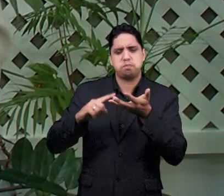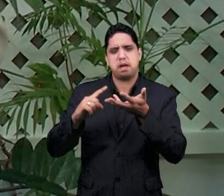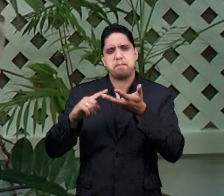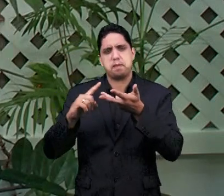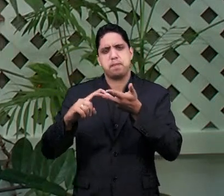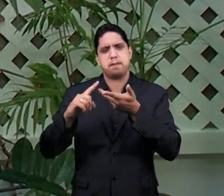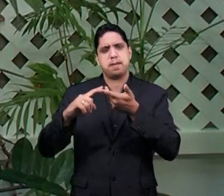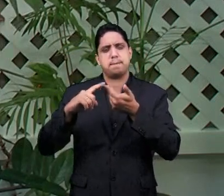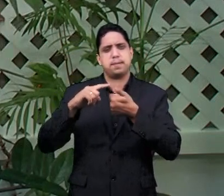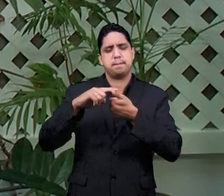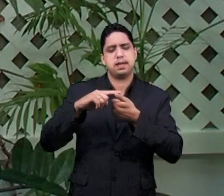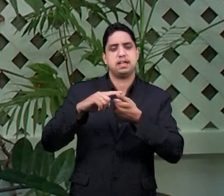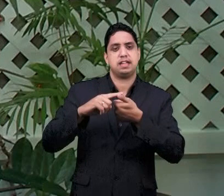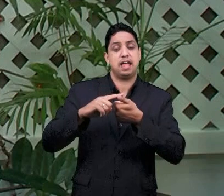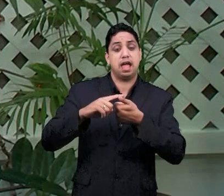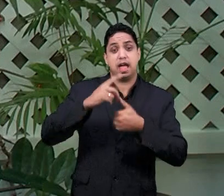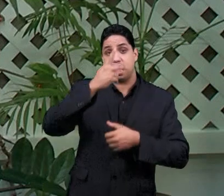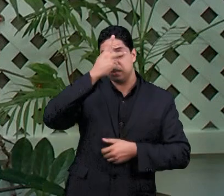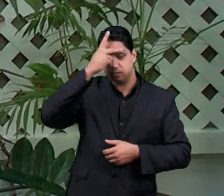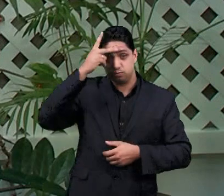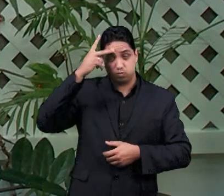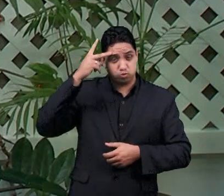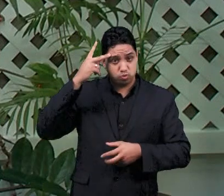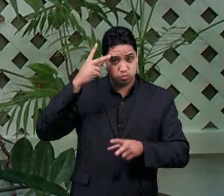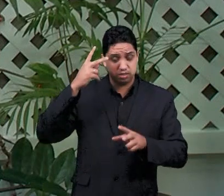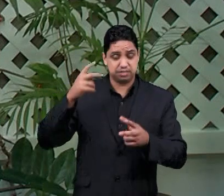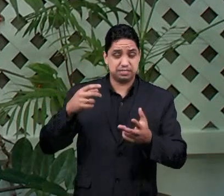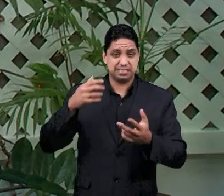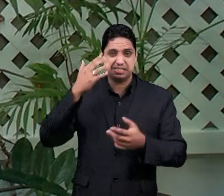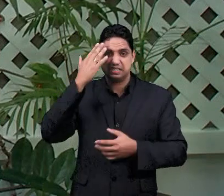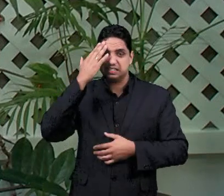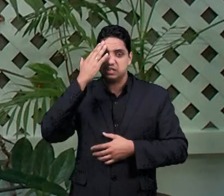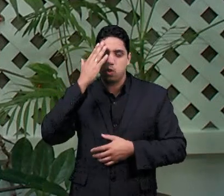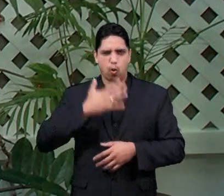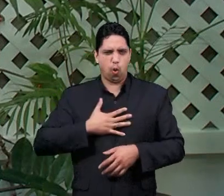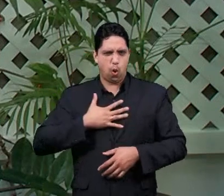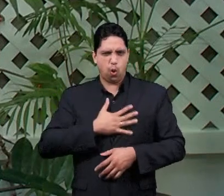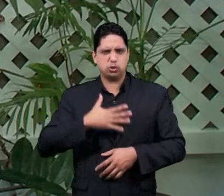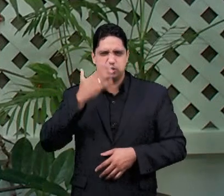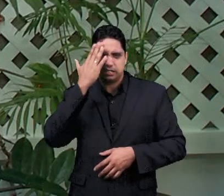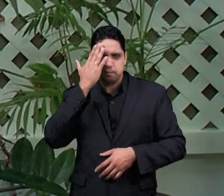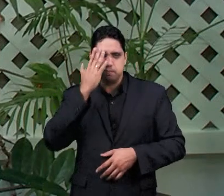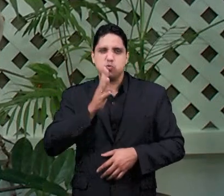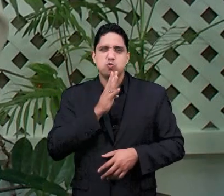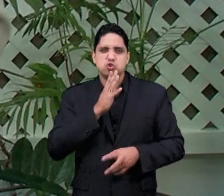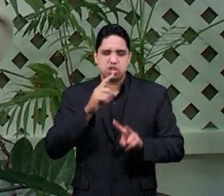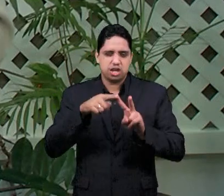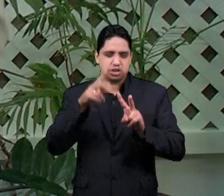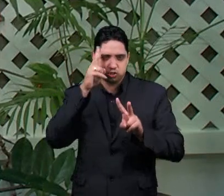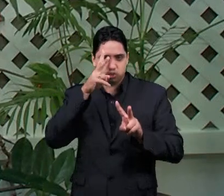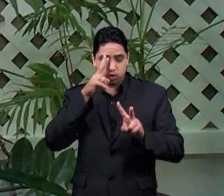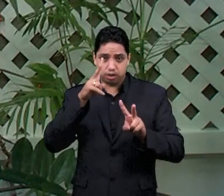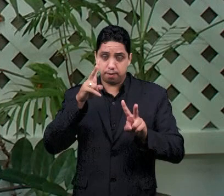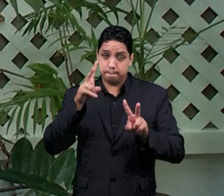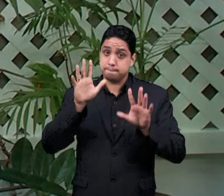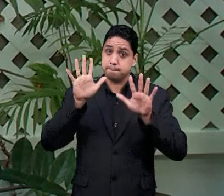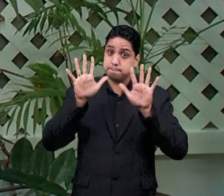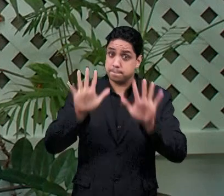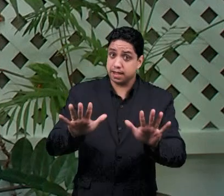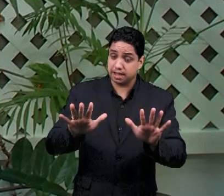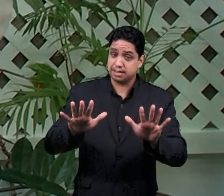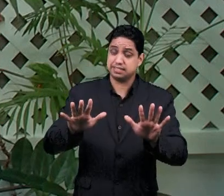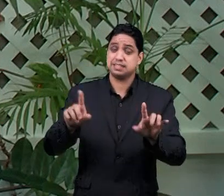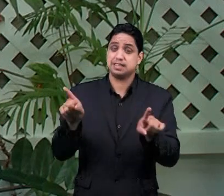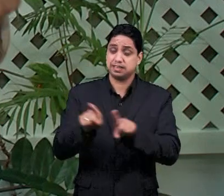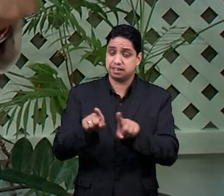prophétique. Donc, les personnes, de manière générale, aiment beaucoup d'aborder le côté historique. Mais ce